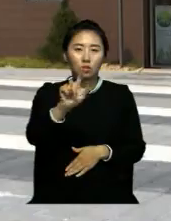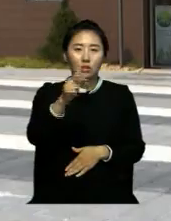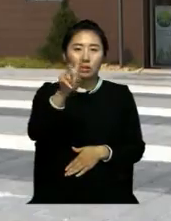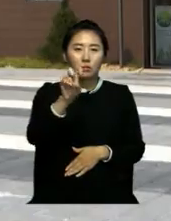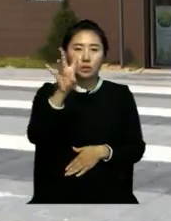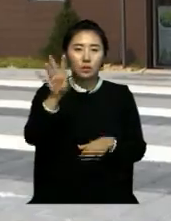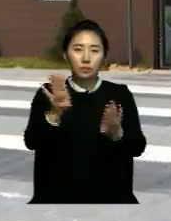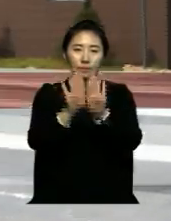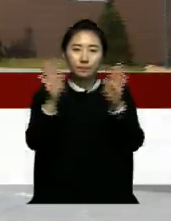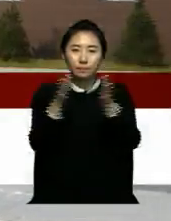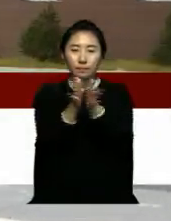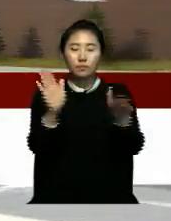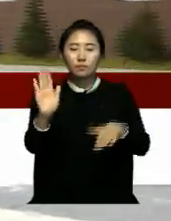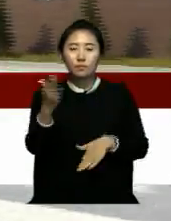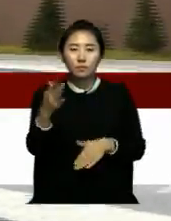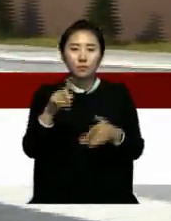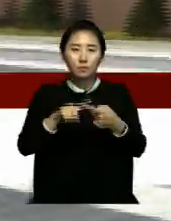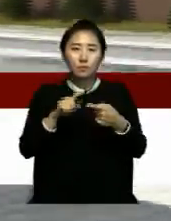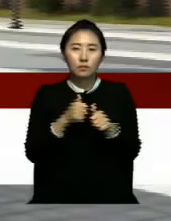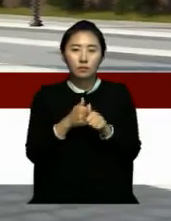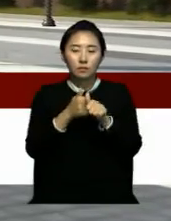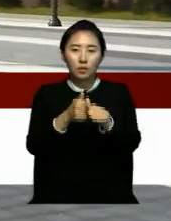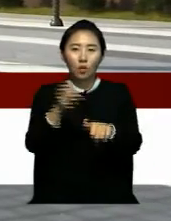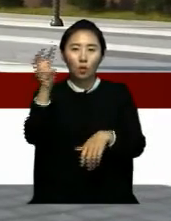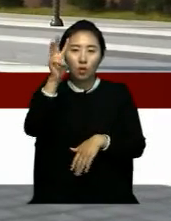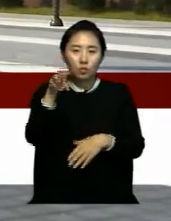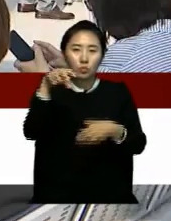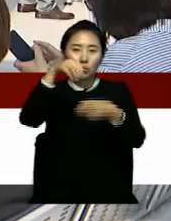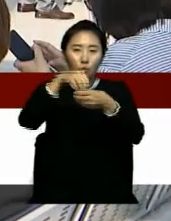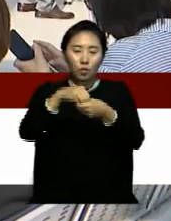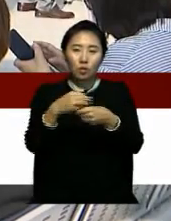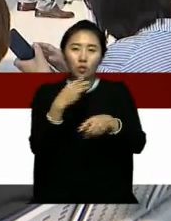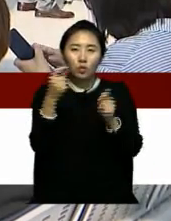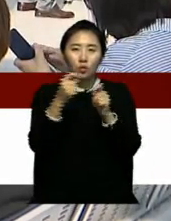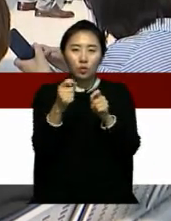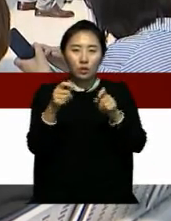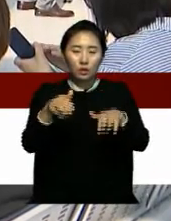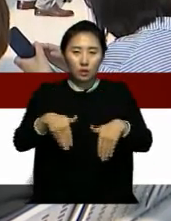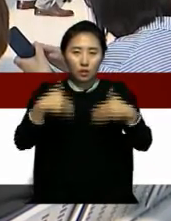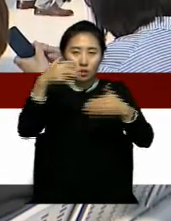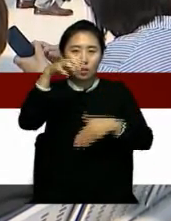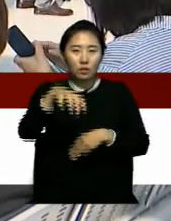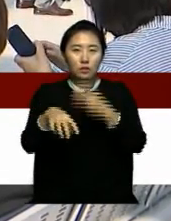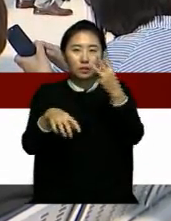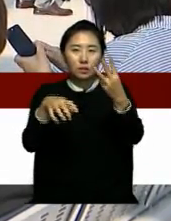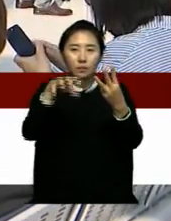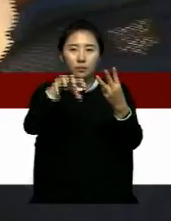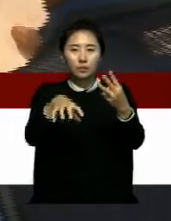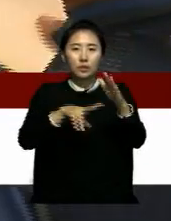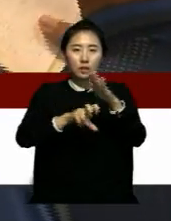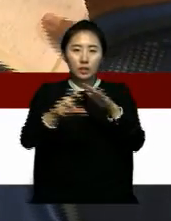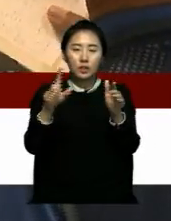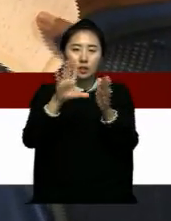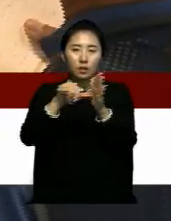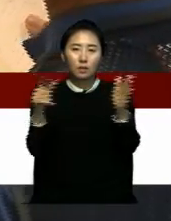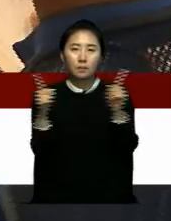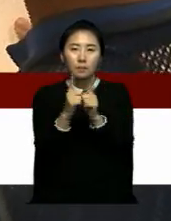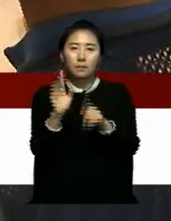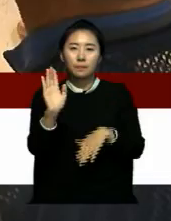24일부터 개통했습니다. 이에 따라 여주시와 광주시를 포함해 경기 동부 3개 도시가 전철 시대를 맞이하게